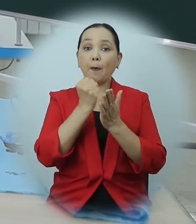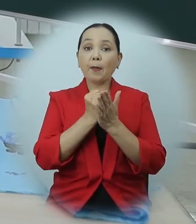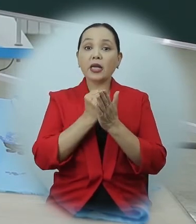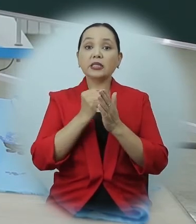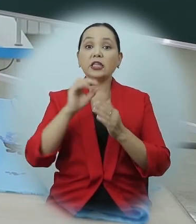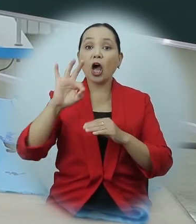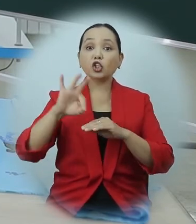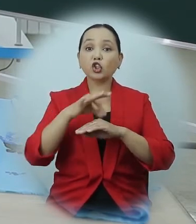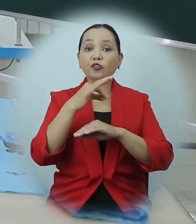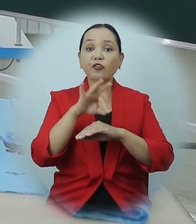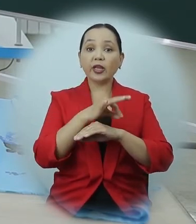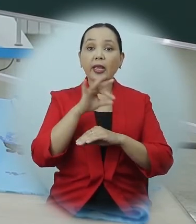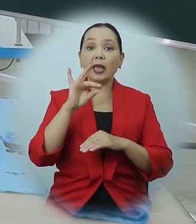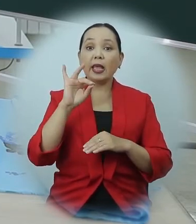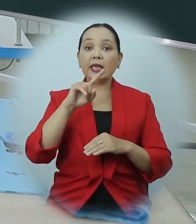изделия.